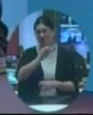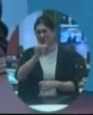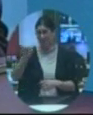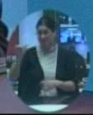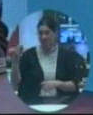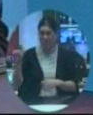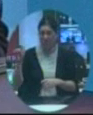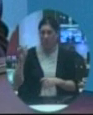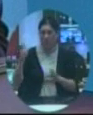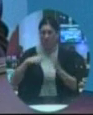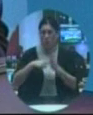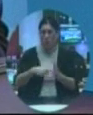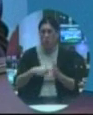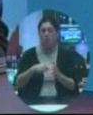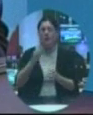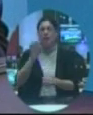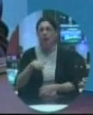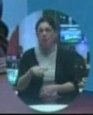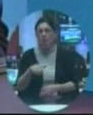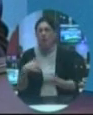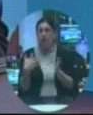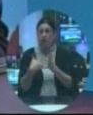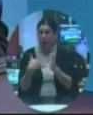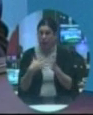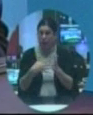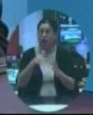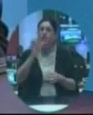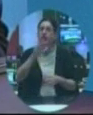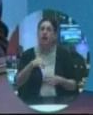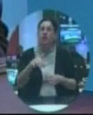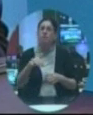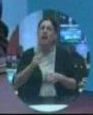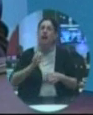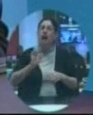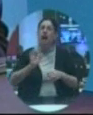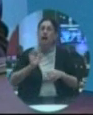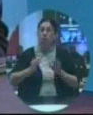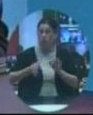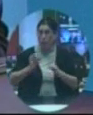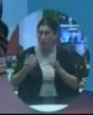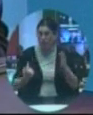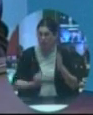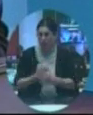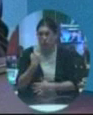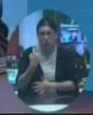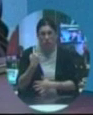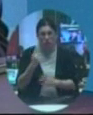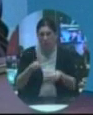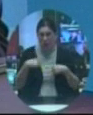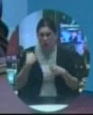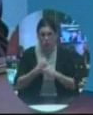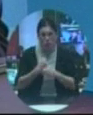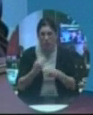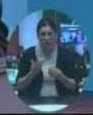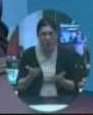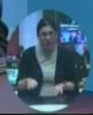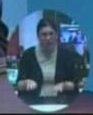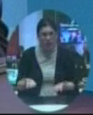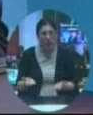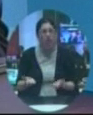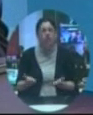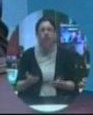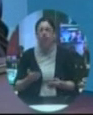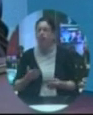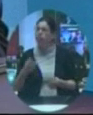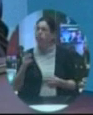לגורמי גם החקירה וגם הגורמים השיפוטיים שזה פעם ראשונה בחיים שאני עושה את זה. להקות בהם